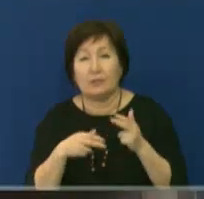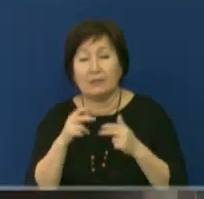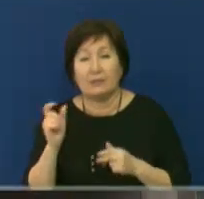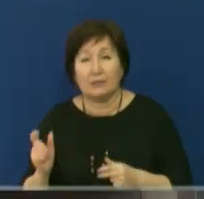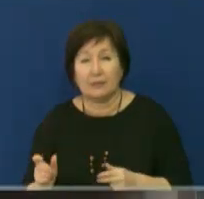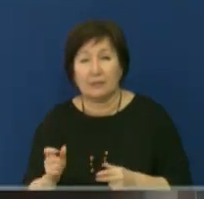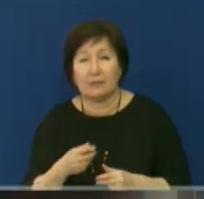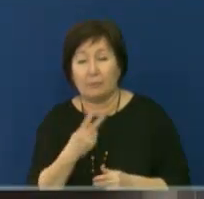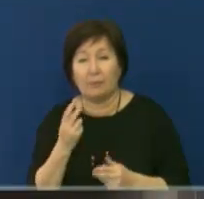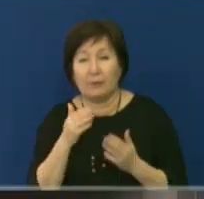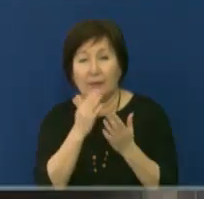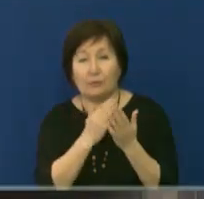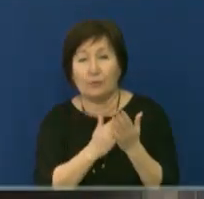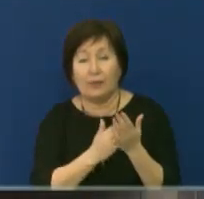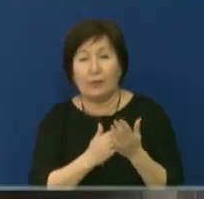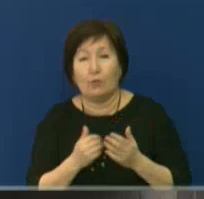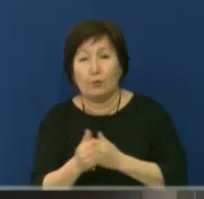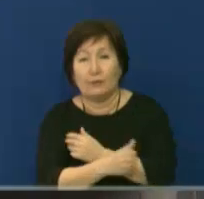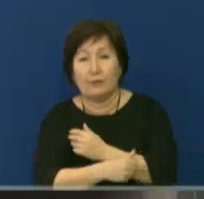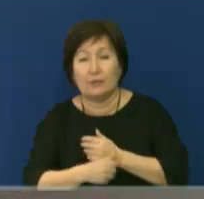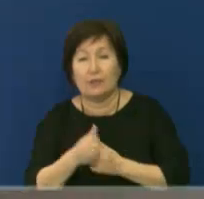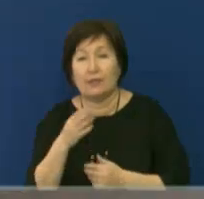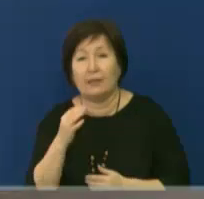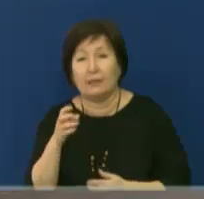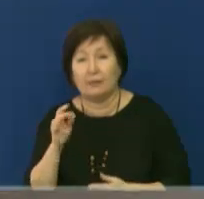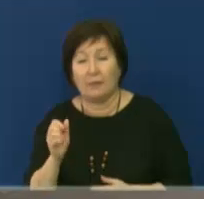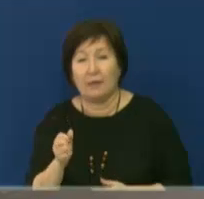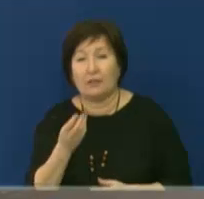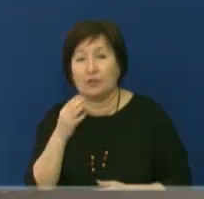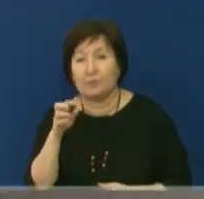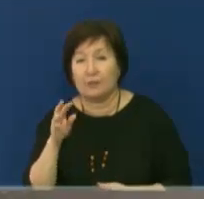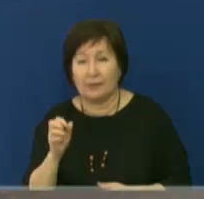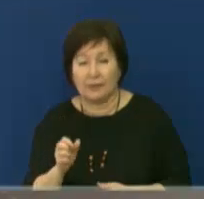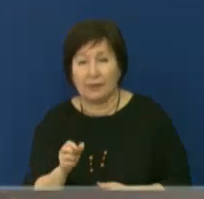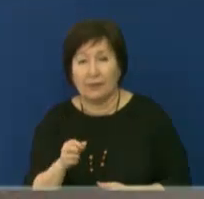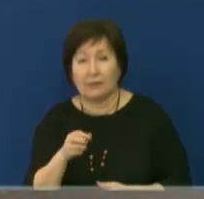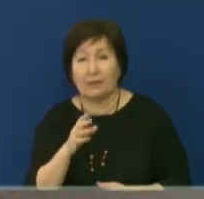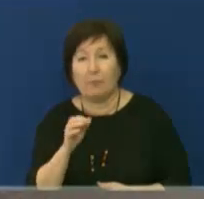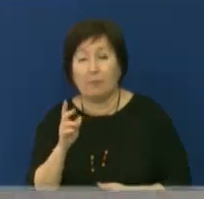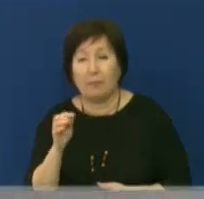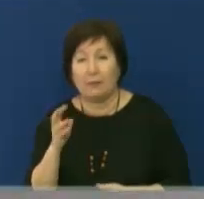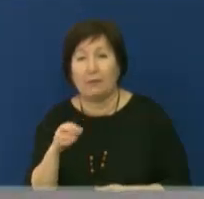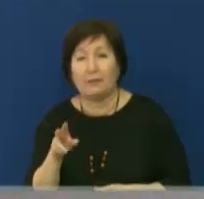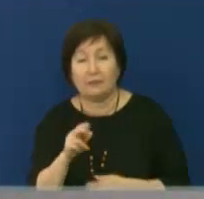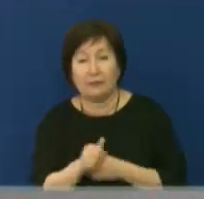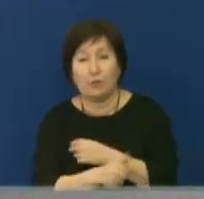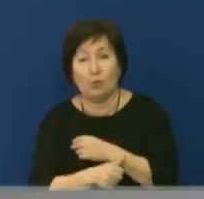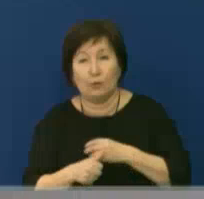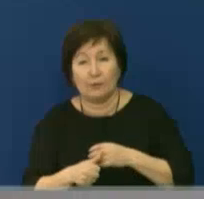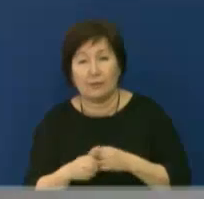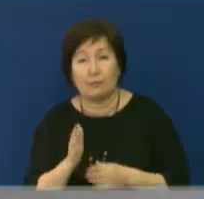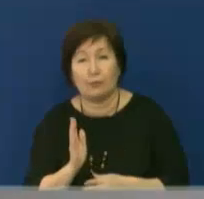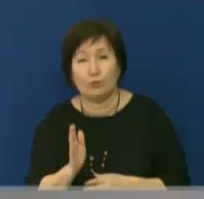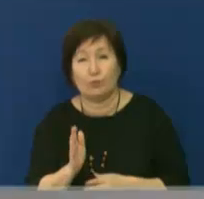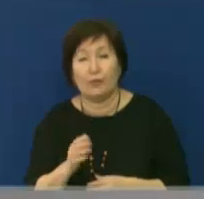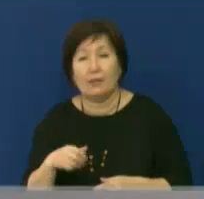бөлімі Шәкәрім даңғылы, яғни Шмидт көшесінің қиылысынан Қабанбай батыр даңғылына дейінгі аралықтағы 5, 9 және 16